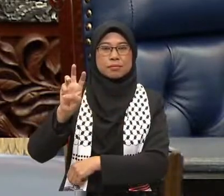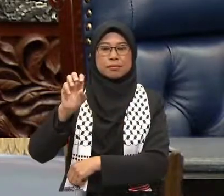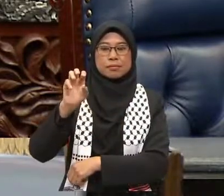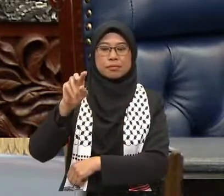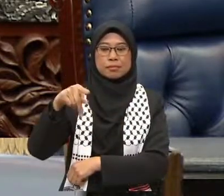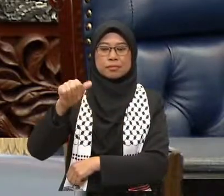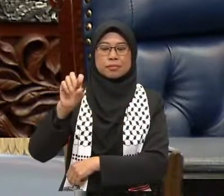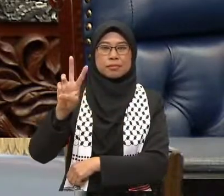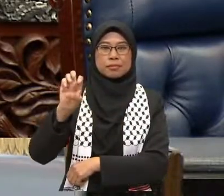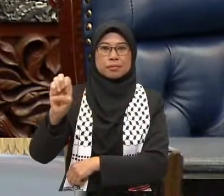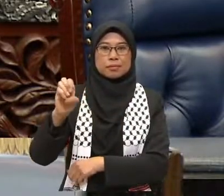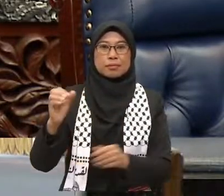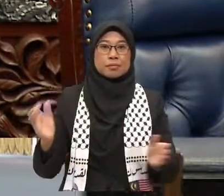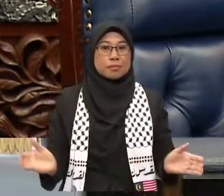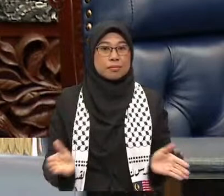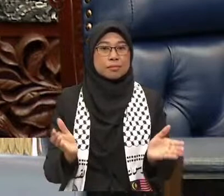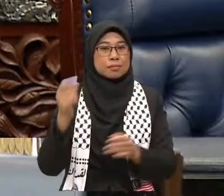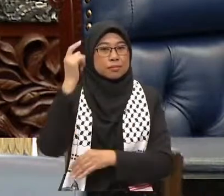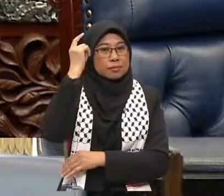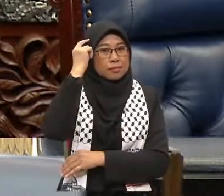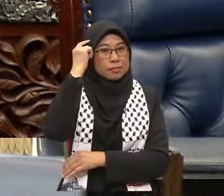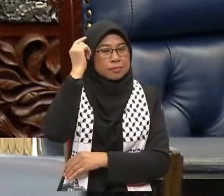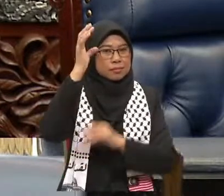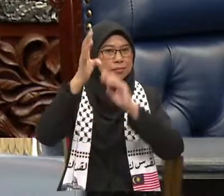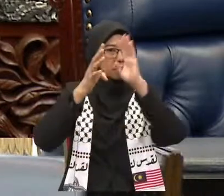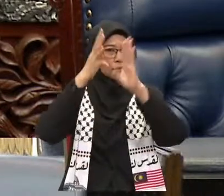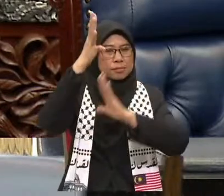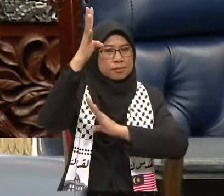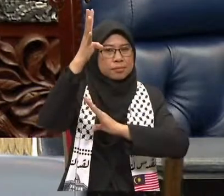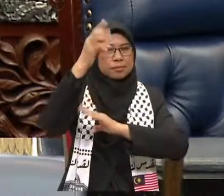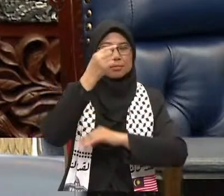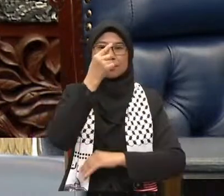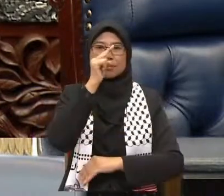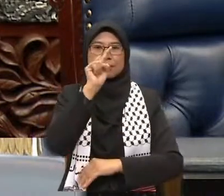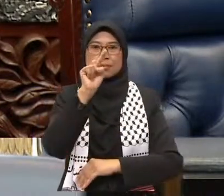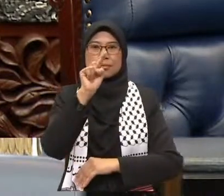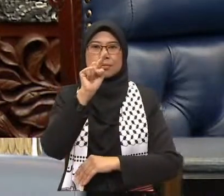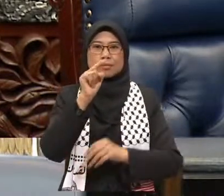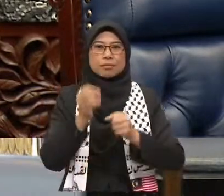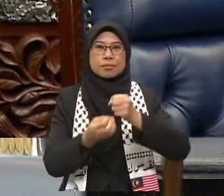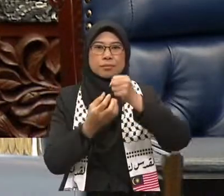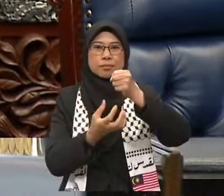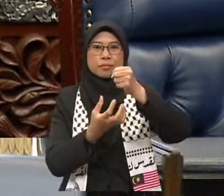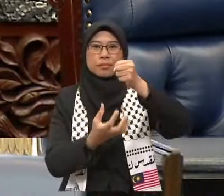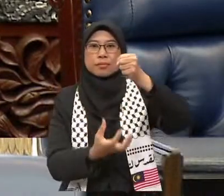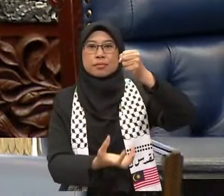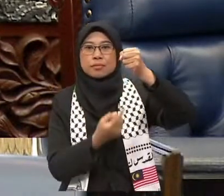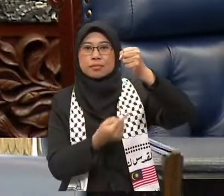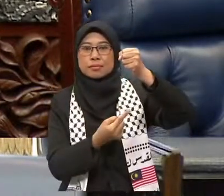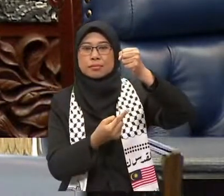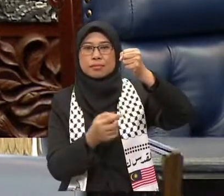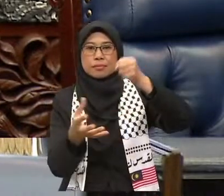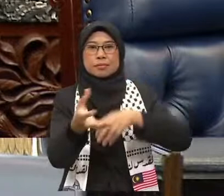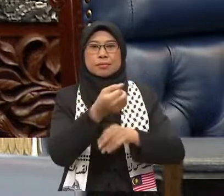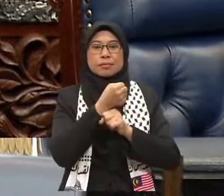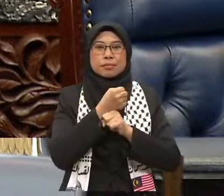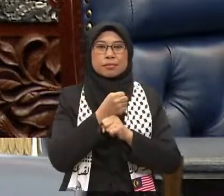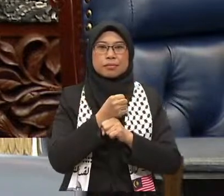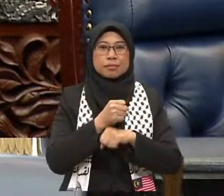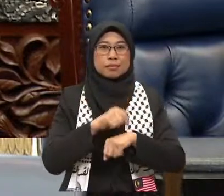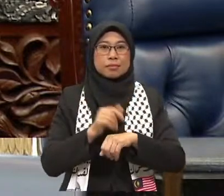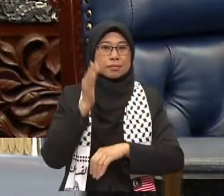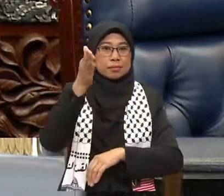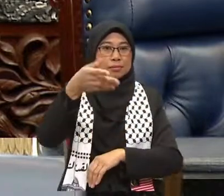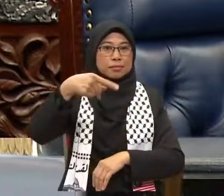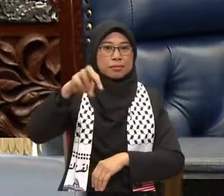di digalakkan berfikir secara inovatif dan kreatif untuk menjana dana operasi sebagai langkah keadapan pawe